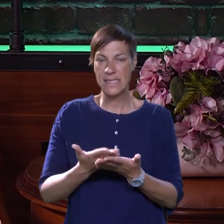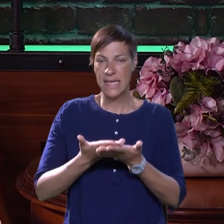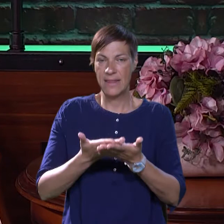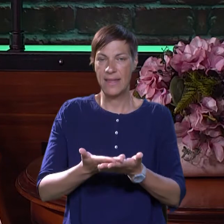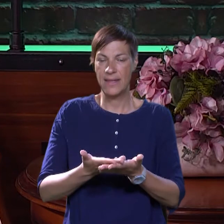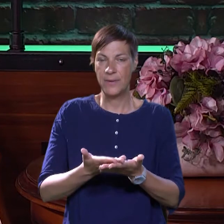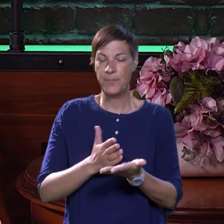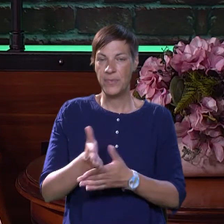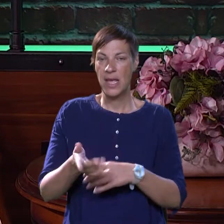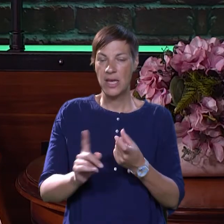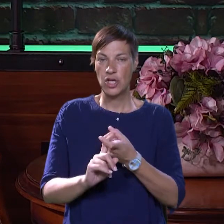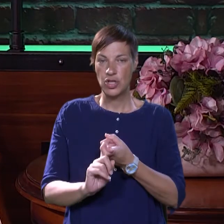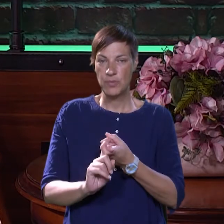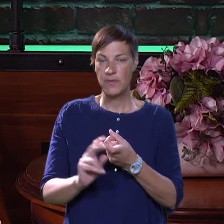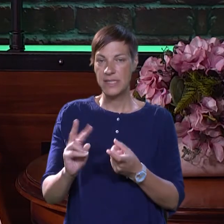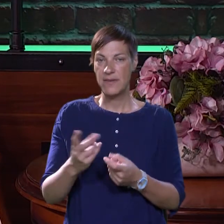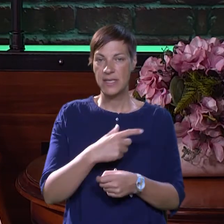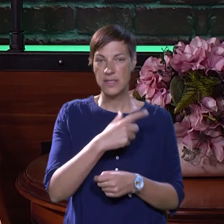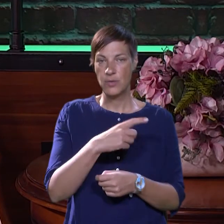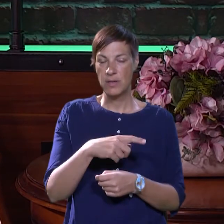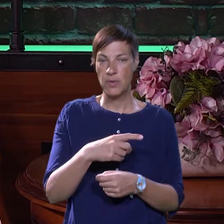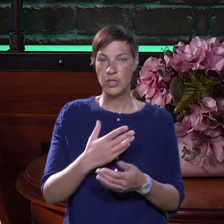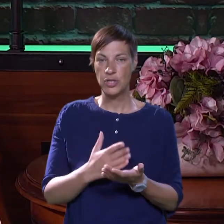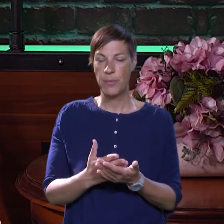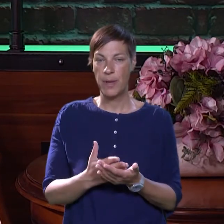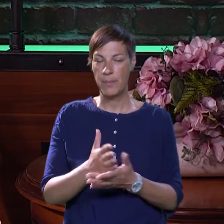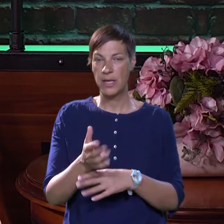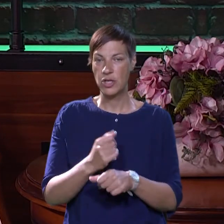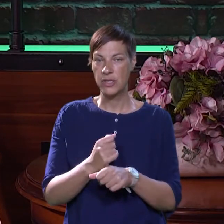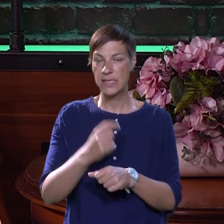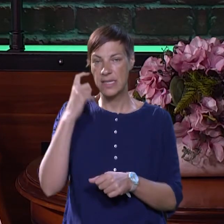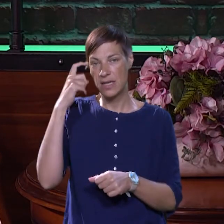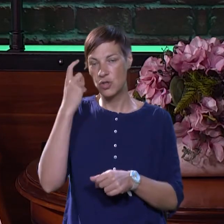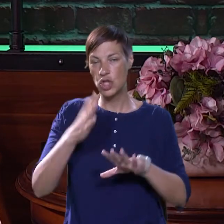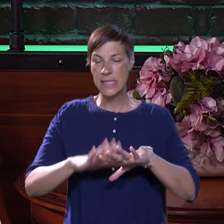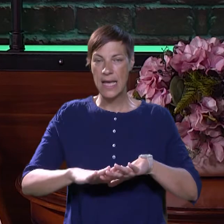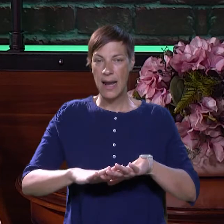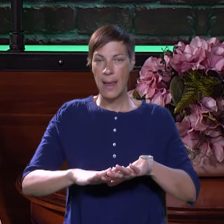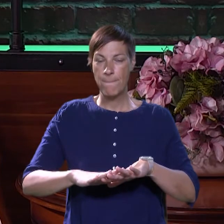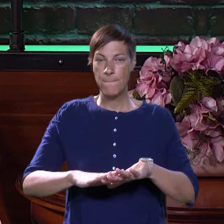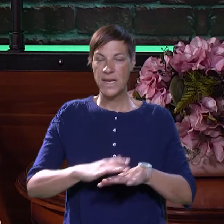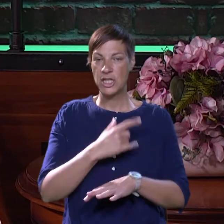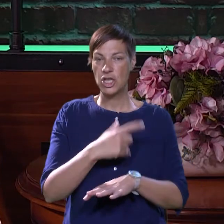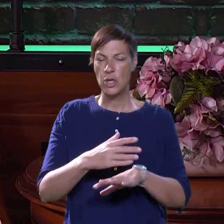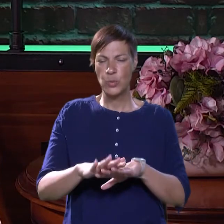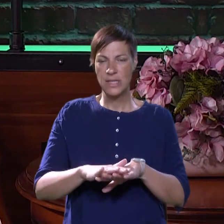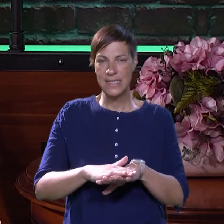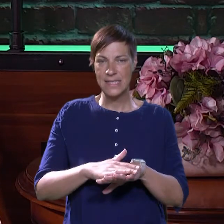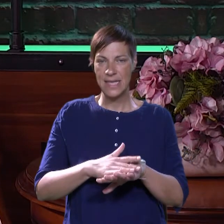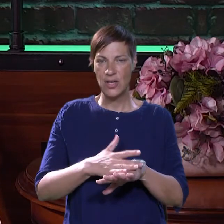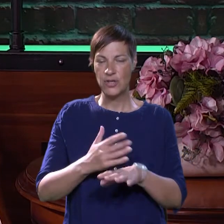dat. Zatim kroz povezivanje sa drugim ljudima, kroz izgradnju socijalne mreže, ljudi se